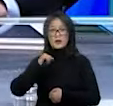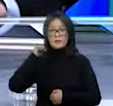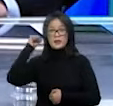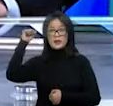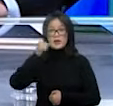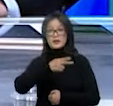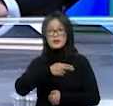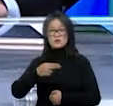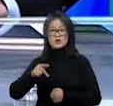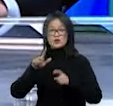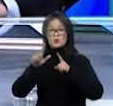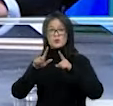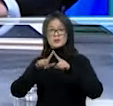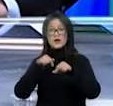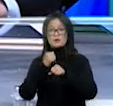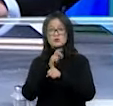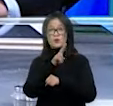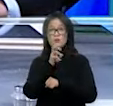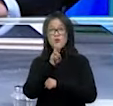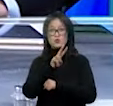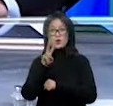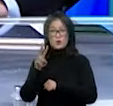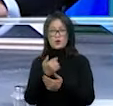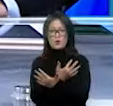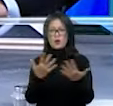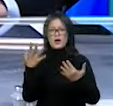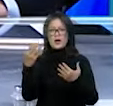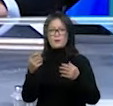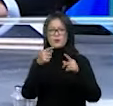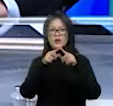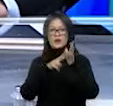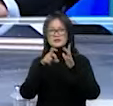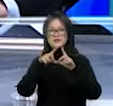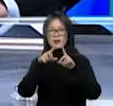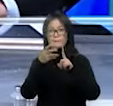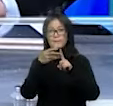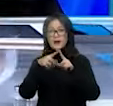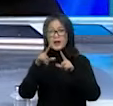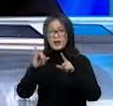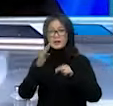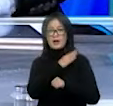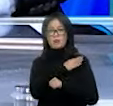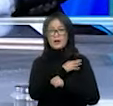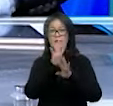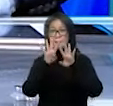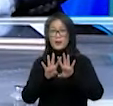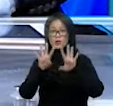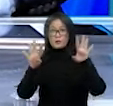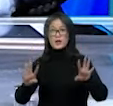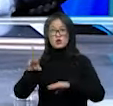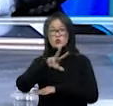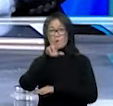tujuh belas Agustus 2002 puluh dua warga Kampung rancabali Kabupaten Bandung Barat Jawa Barat menyulap kampungnya